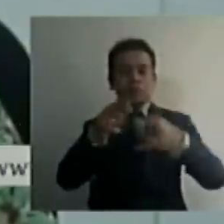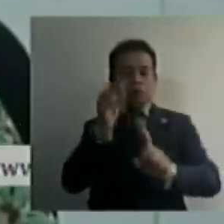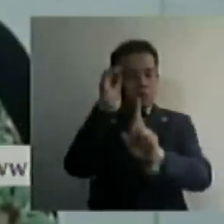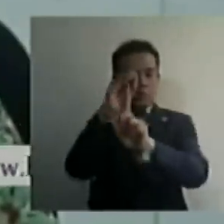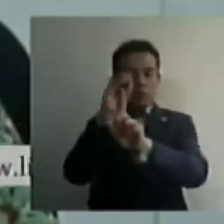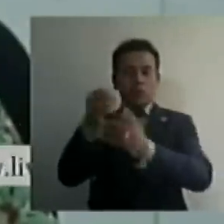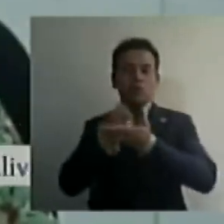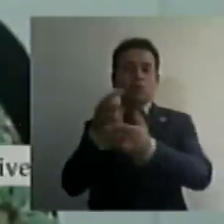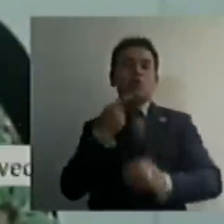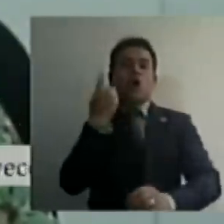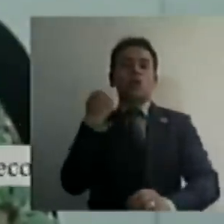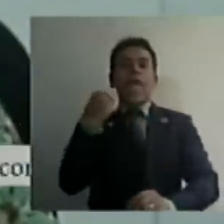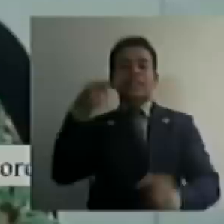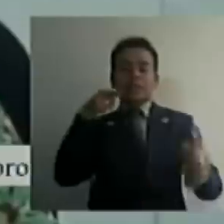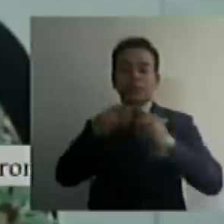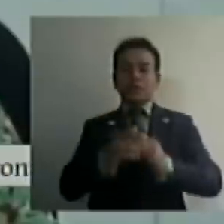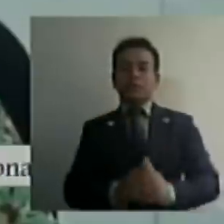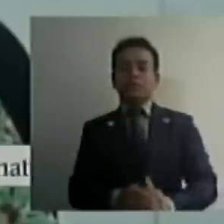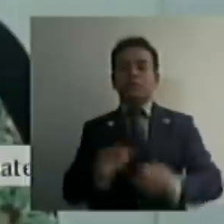স্বাস্থ্য পরামর্শ দেয়া হয়েছে